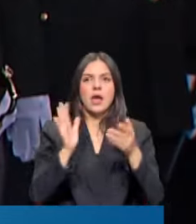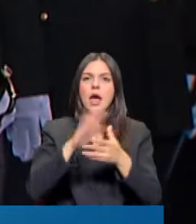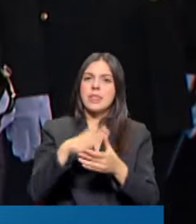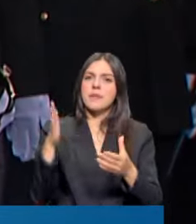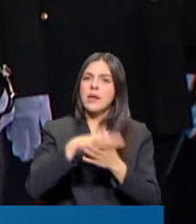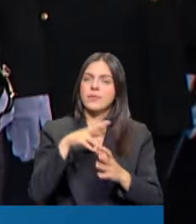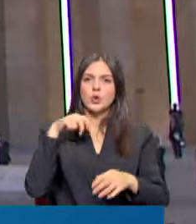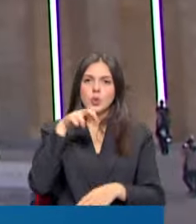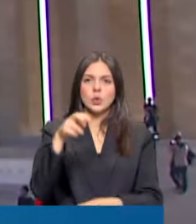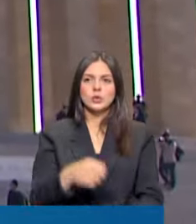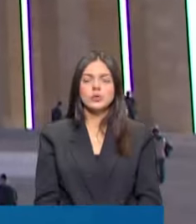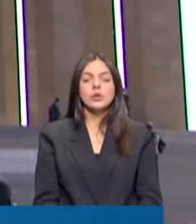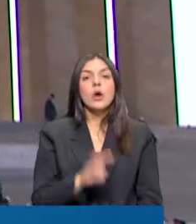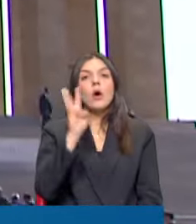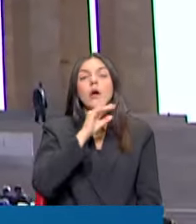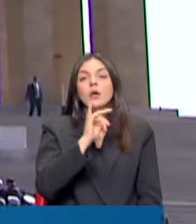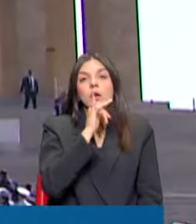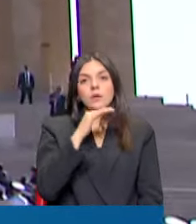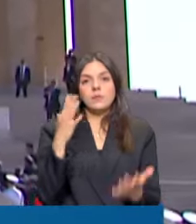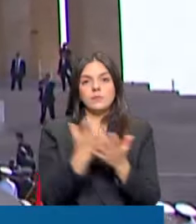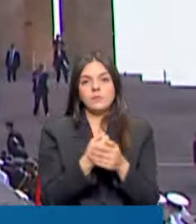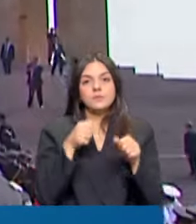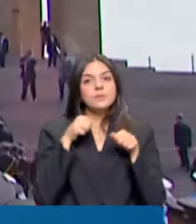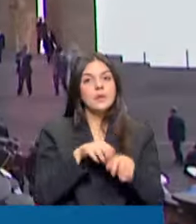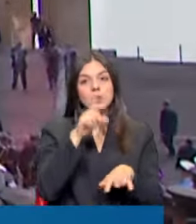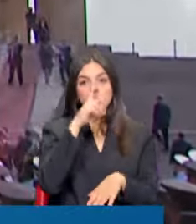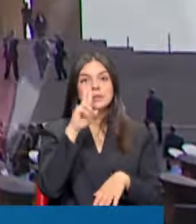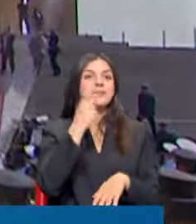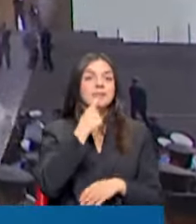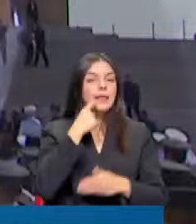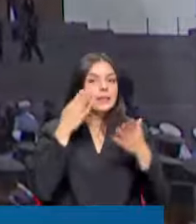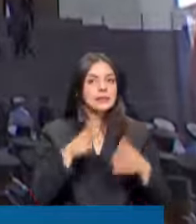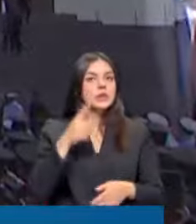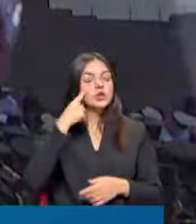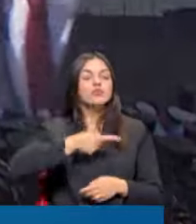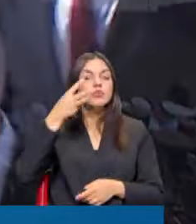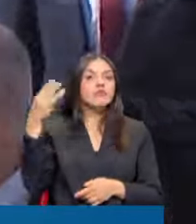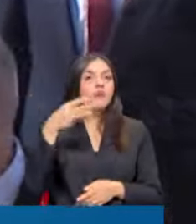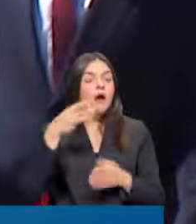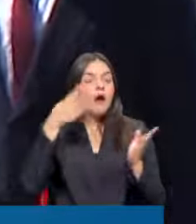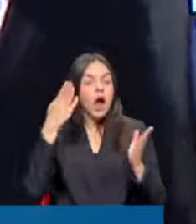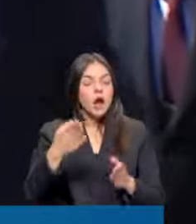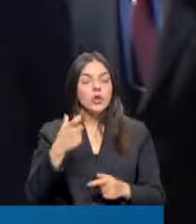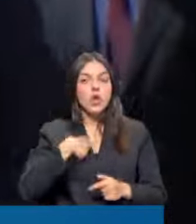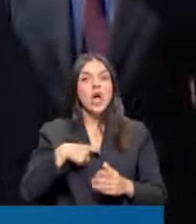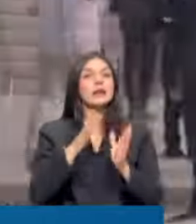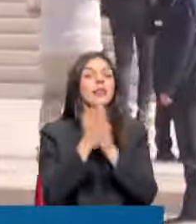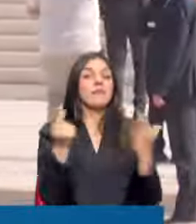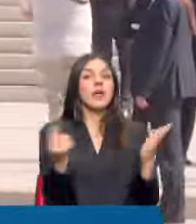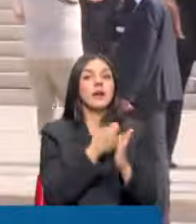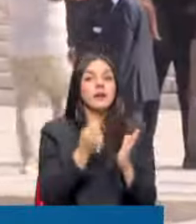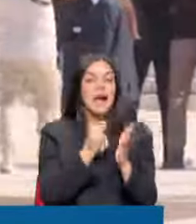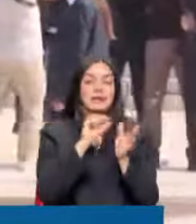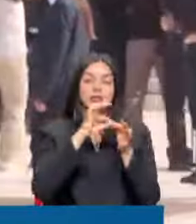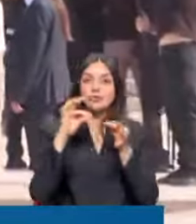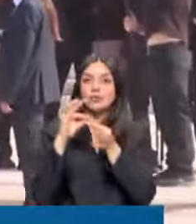adım yürüyoruz. 30 Ağustos Zafer Bayramı'nın 102. yıl dönümü. Cumhurbaşkanı Erdoğan'ın Anıtkabir özel defterine yazdığı